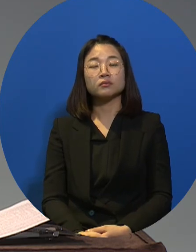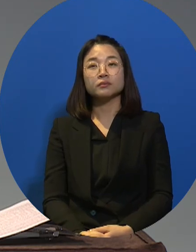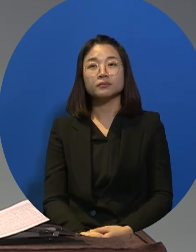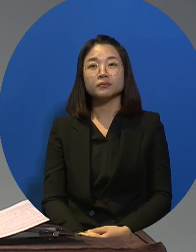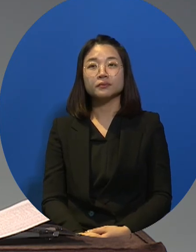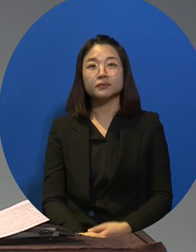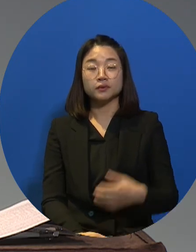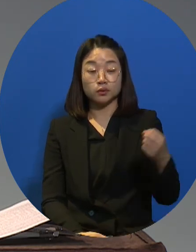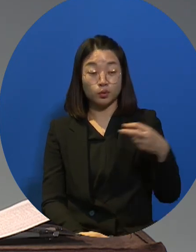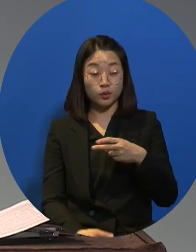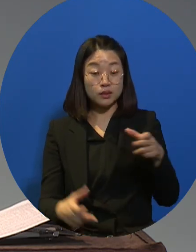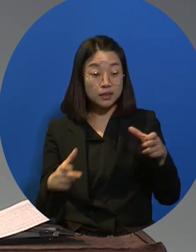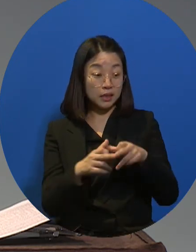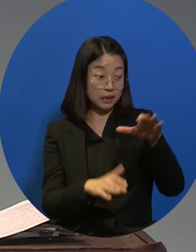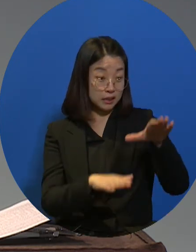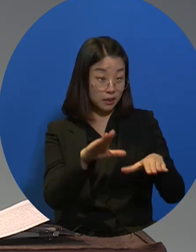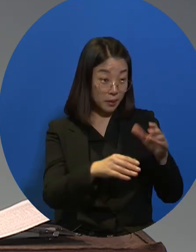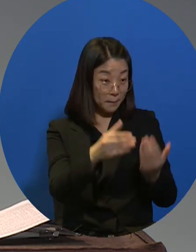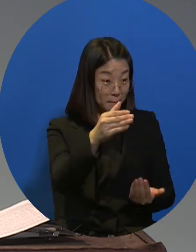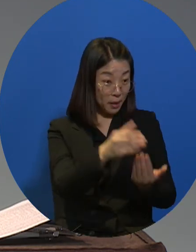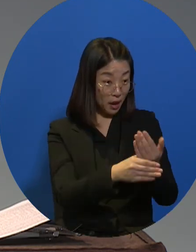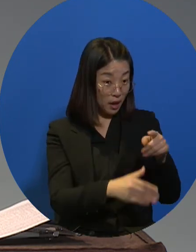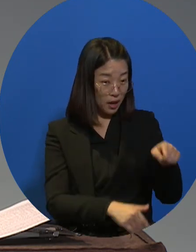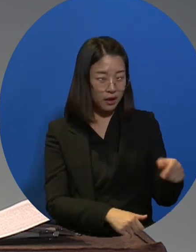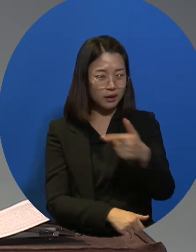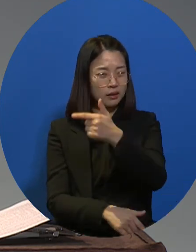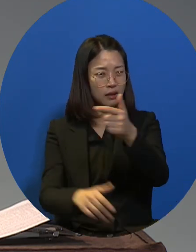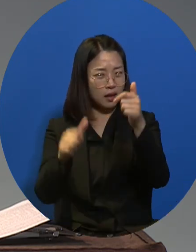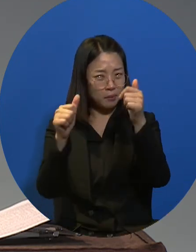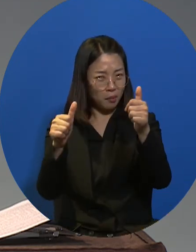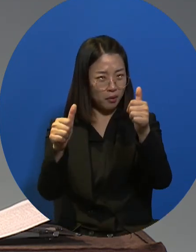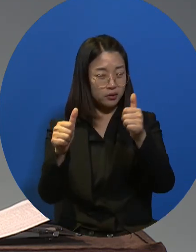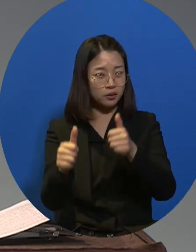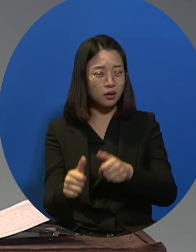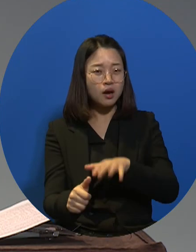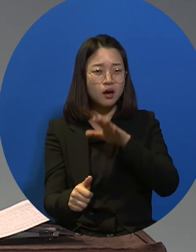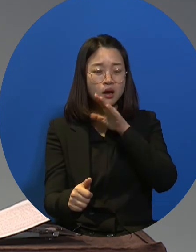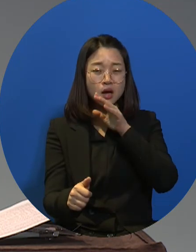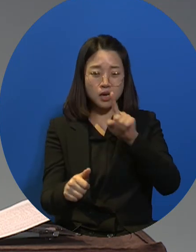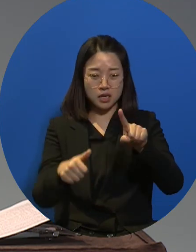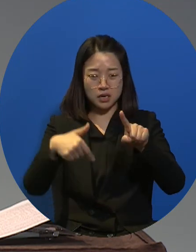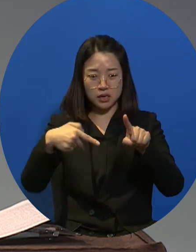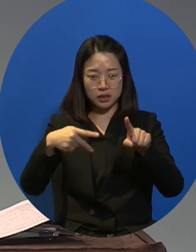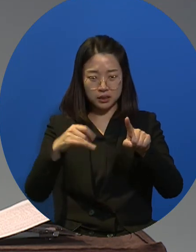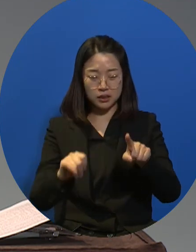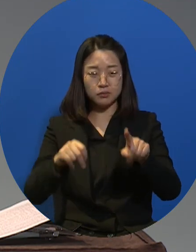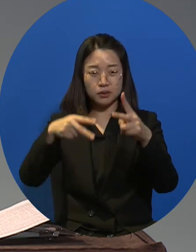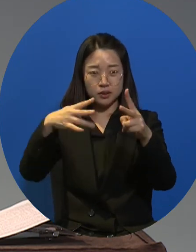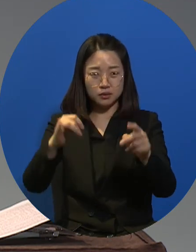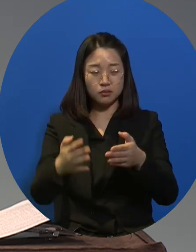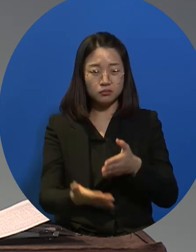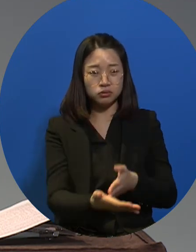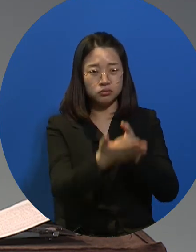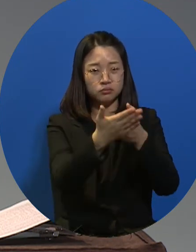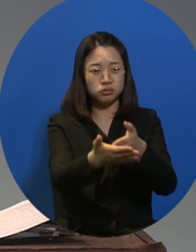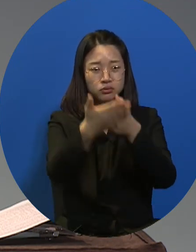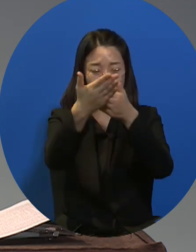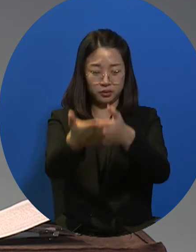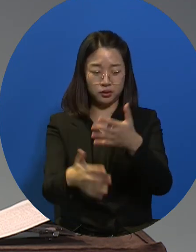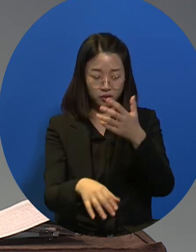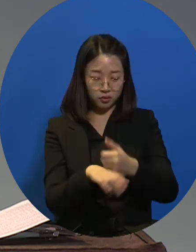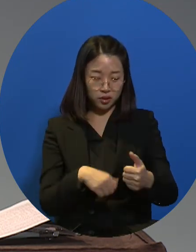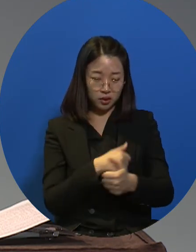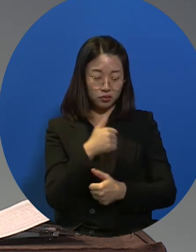이제 장애차별 사건은 대법원까지 가는 경우가 많은데 그 전에 이제 인권위를 거쳐서 대법원까지